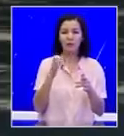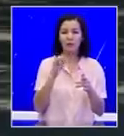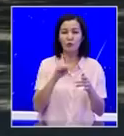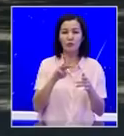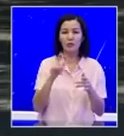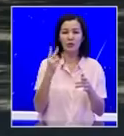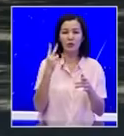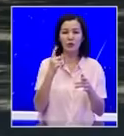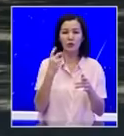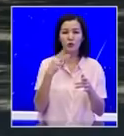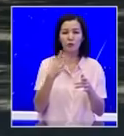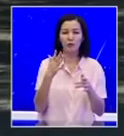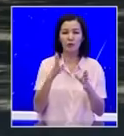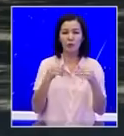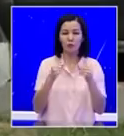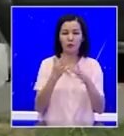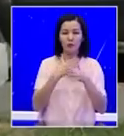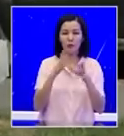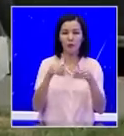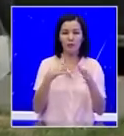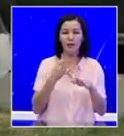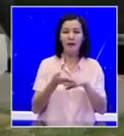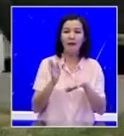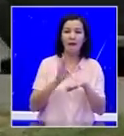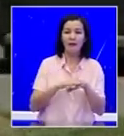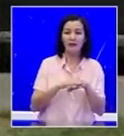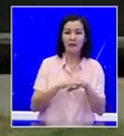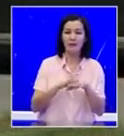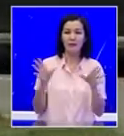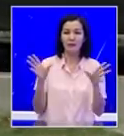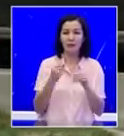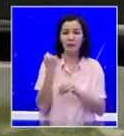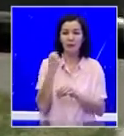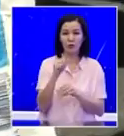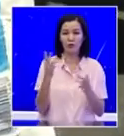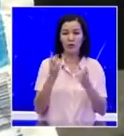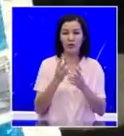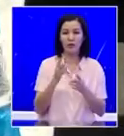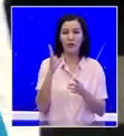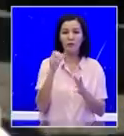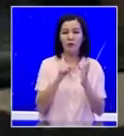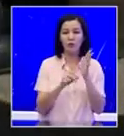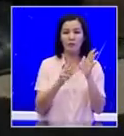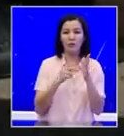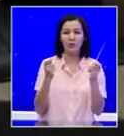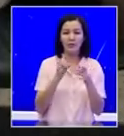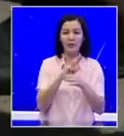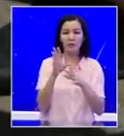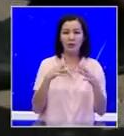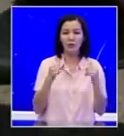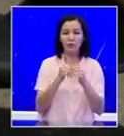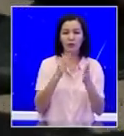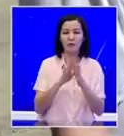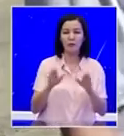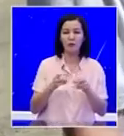мың теңгеге 125 отбасына көмек көрсетілді. Қиындықты бөлісе азаяды. Көксу ауданында 567 аз қамтылған отбасы бар.